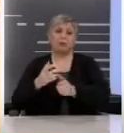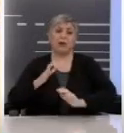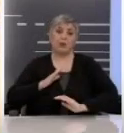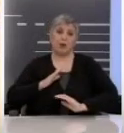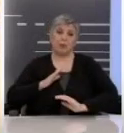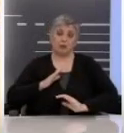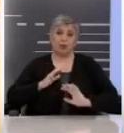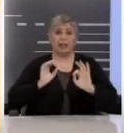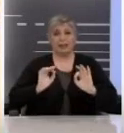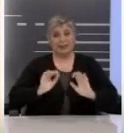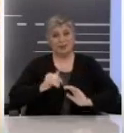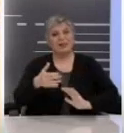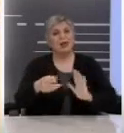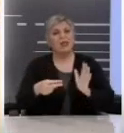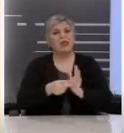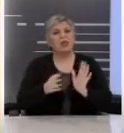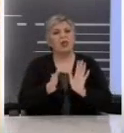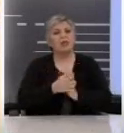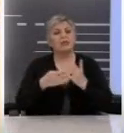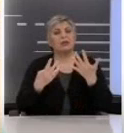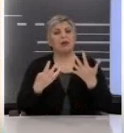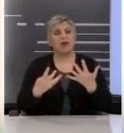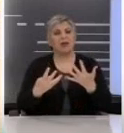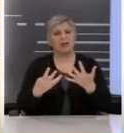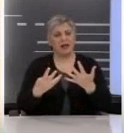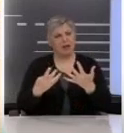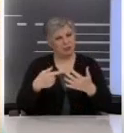2019, τον επόμενο χρόνο, από τον επόμενο προϋπολογισμό,